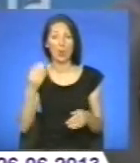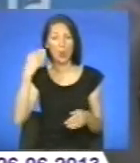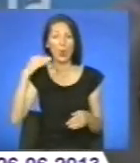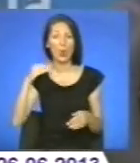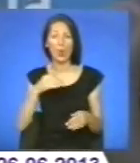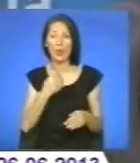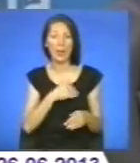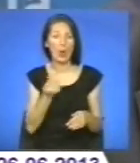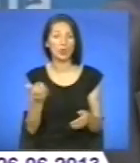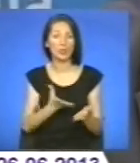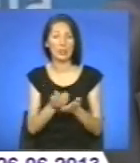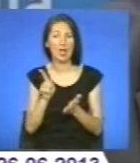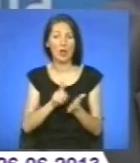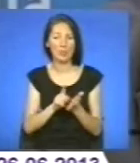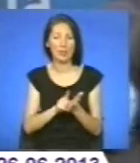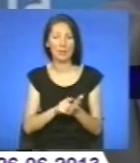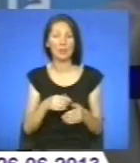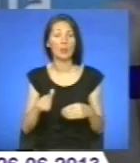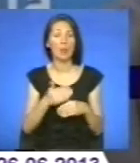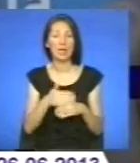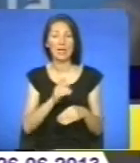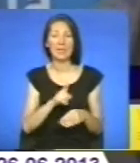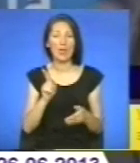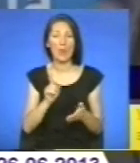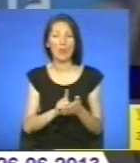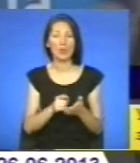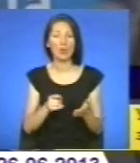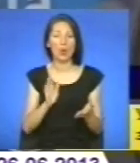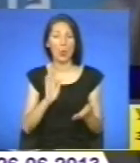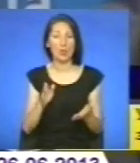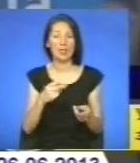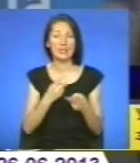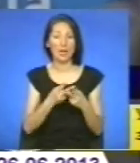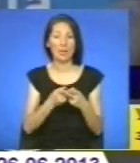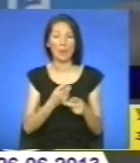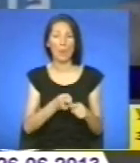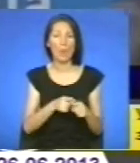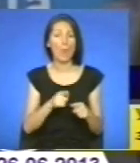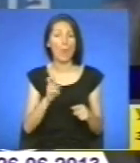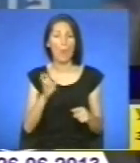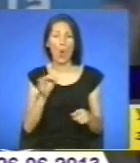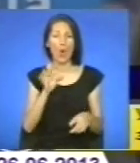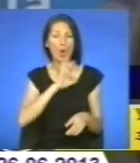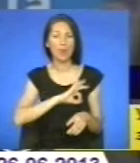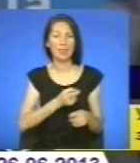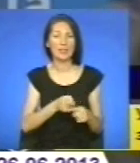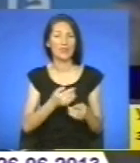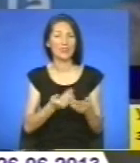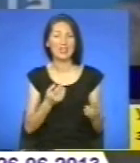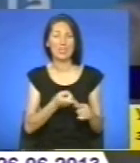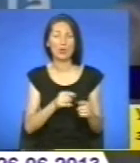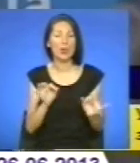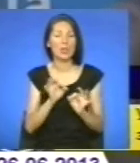Покарання не повинно носити покарання за ґратами, бо користі від цього ніякої нікому. Покарання